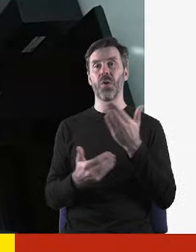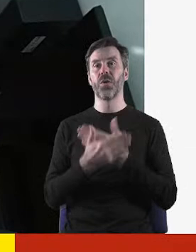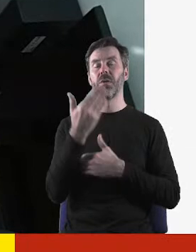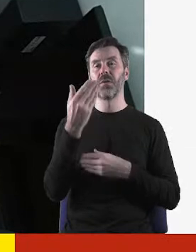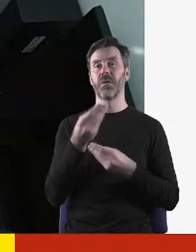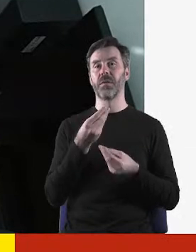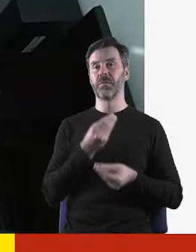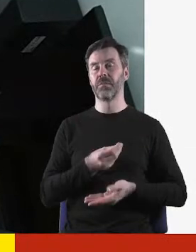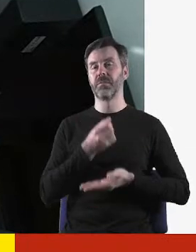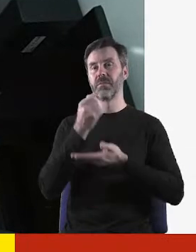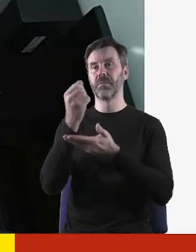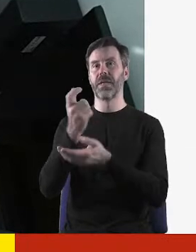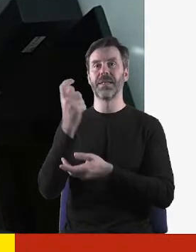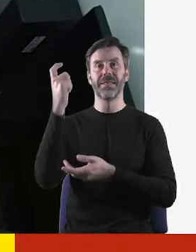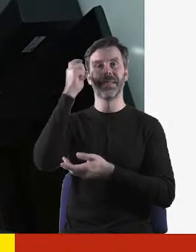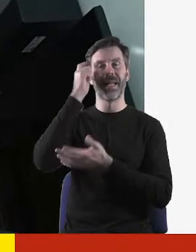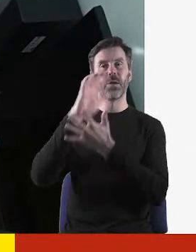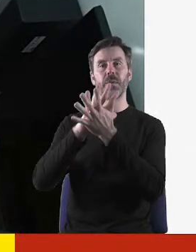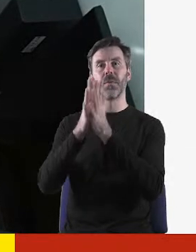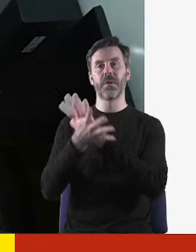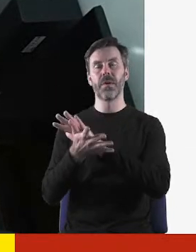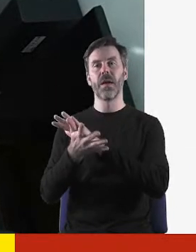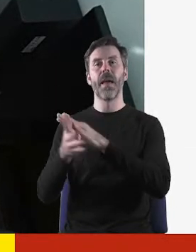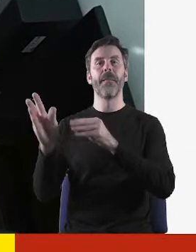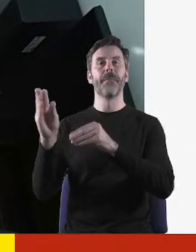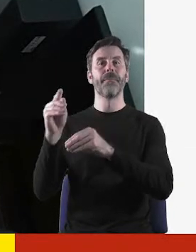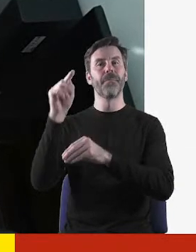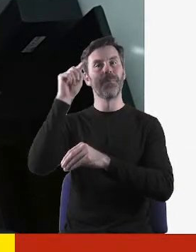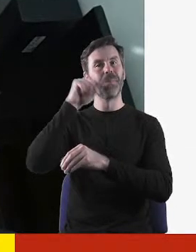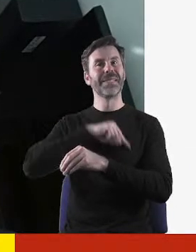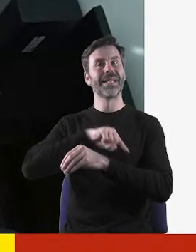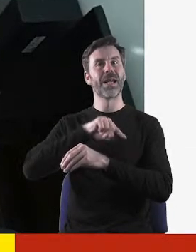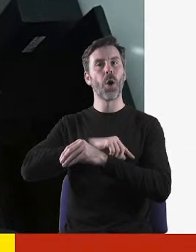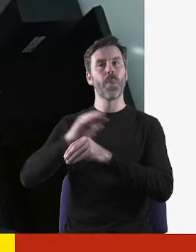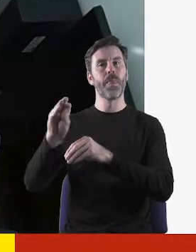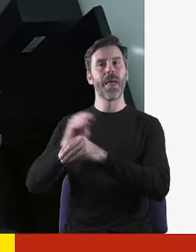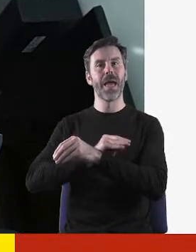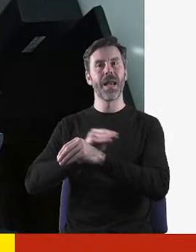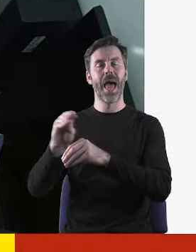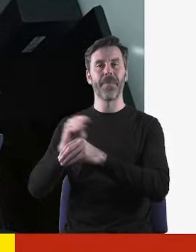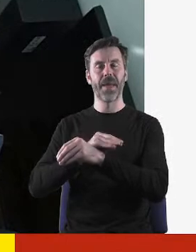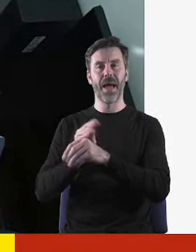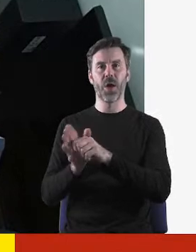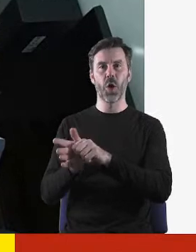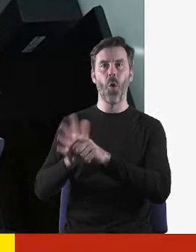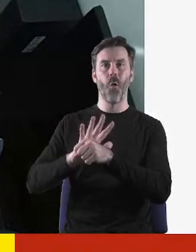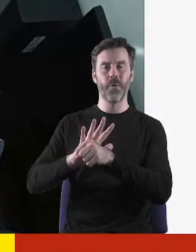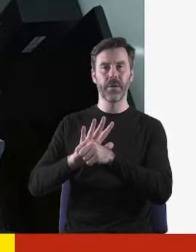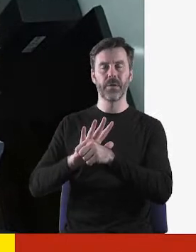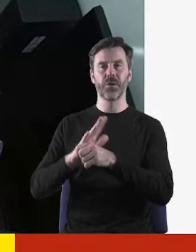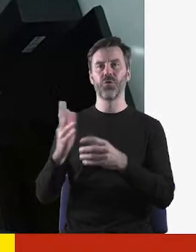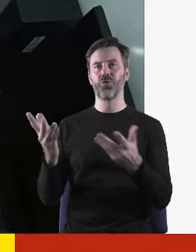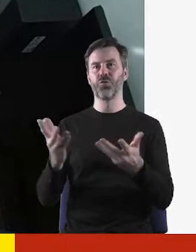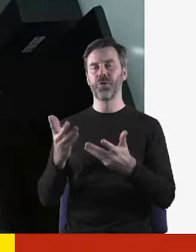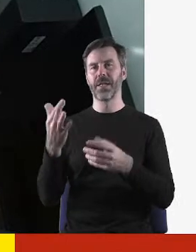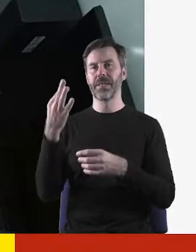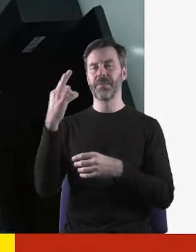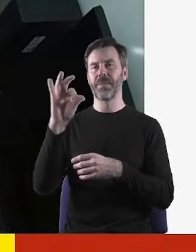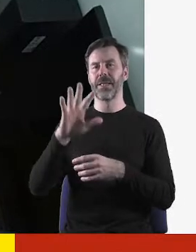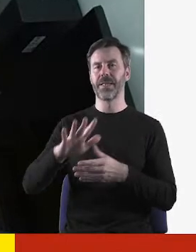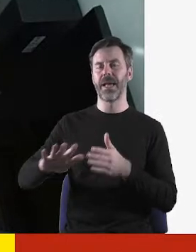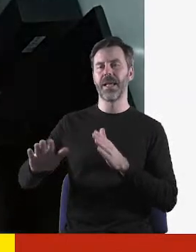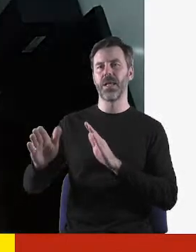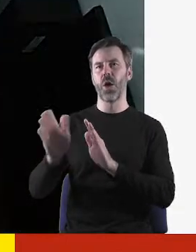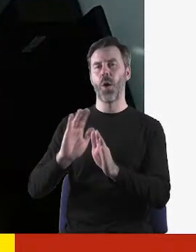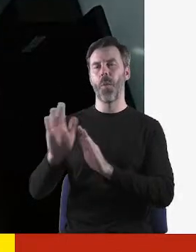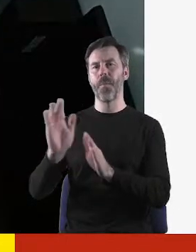dofinansowania Centrum Rehabilitacji i Psychoterapii związanych z COVID w Specjalistycznym Psychiatrycznym Zespole Opieki